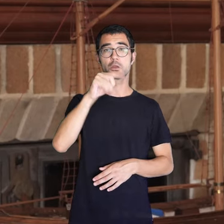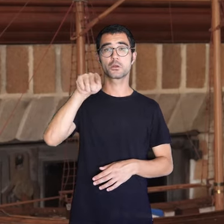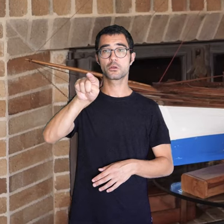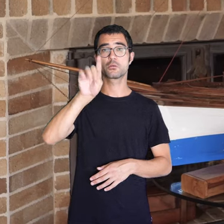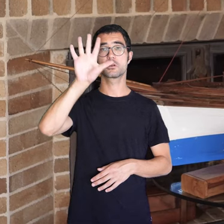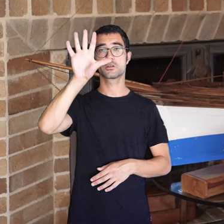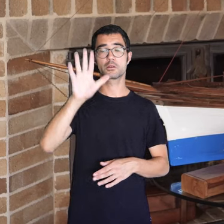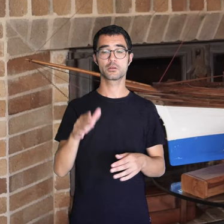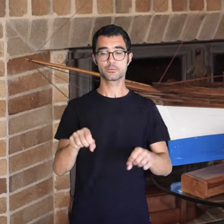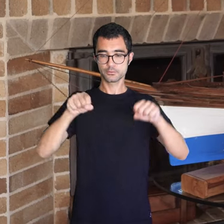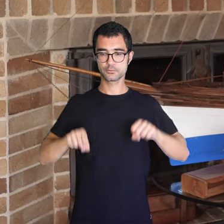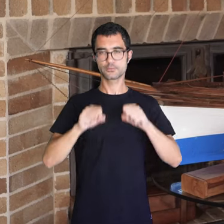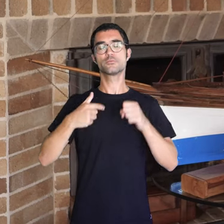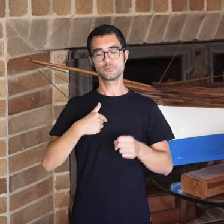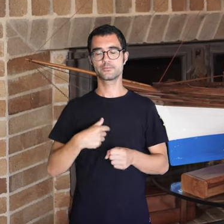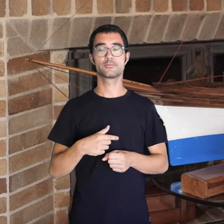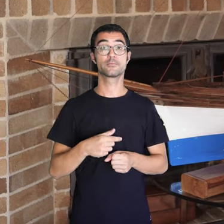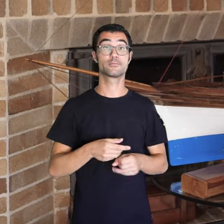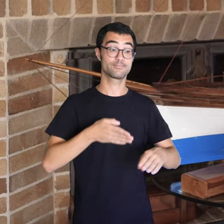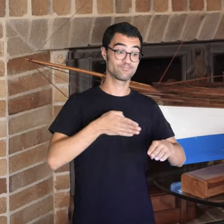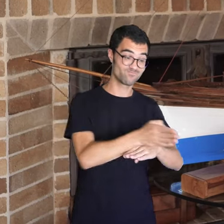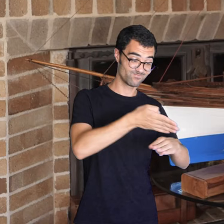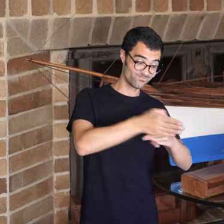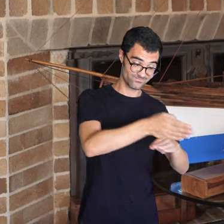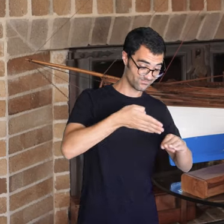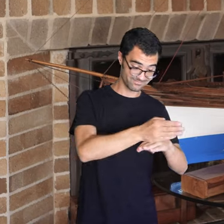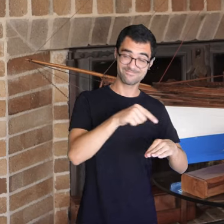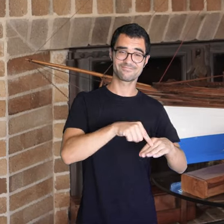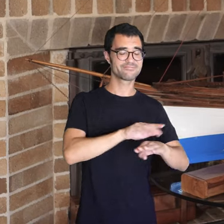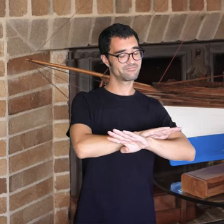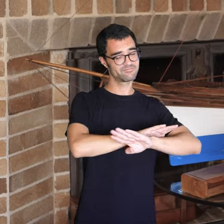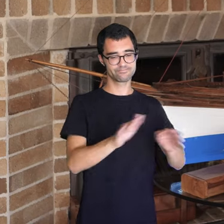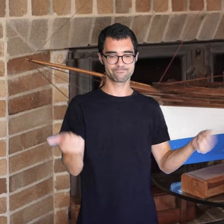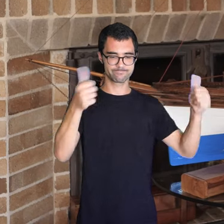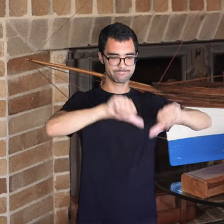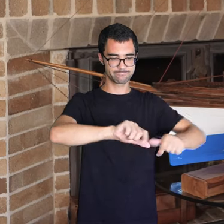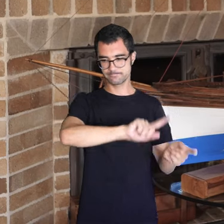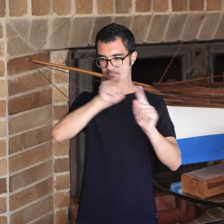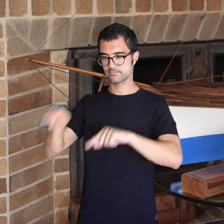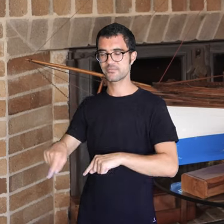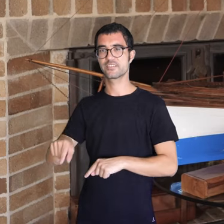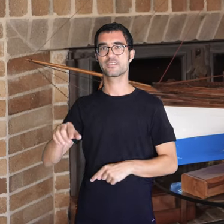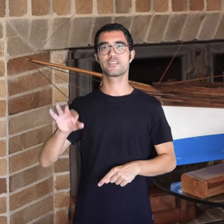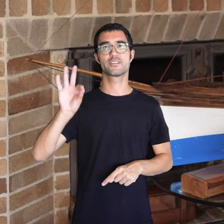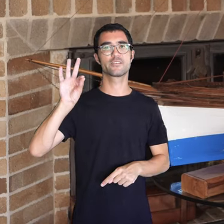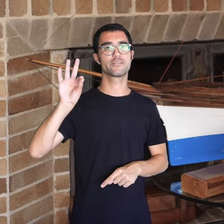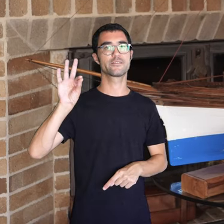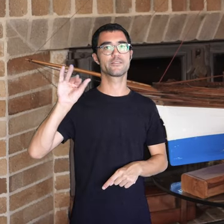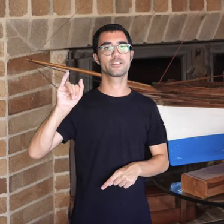4,50. L'arribada de la fibra forçosament és un dol per l'ofici del mestre d'aixa,